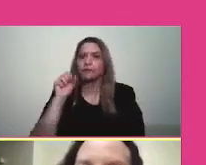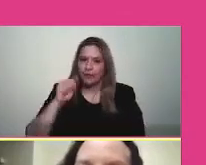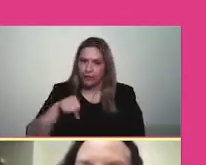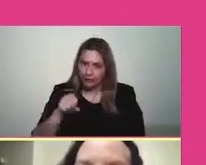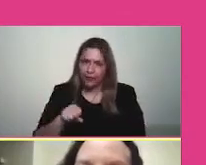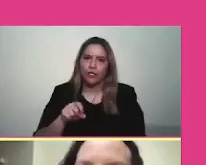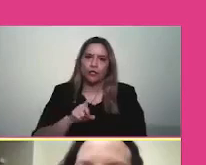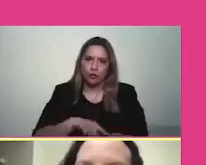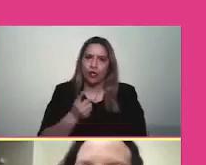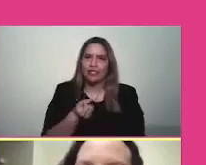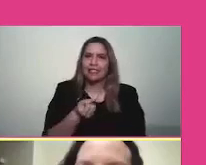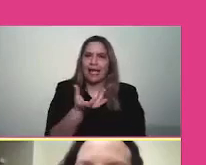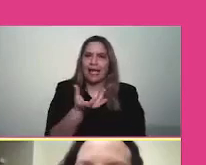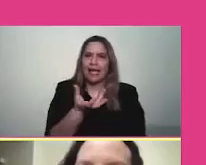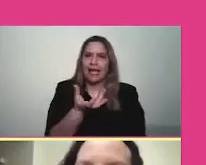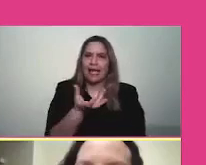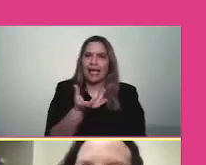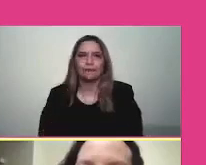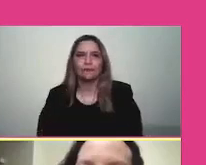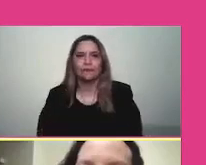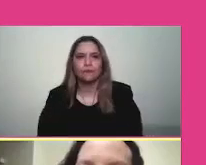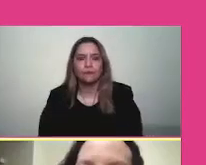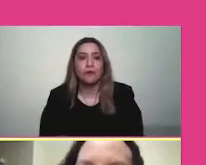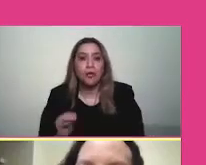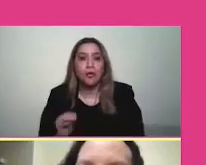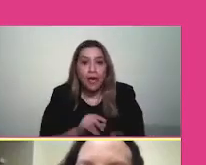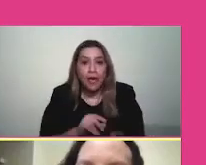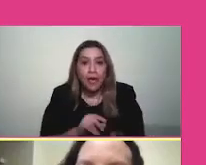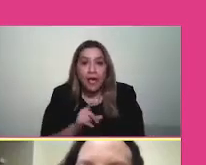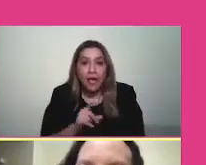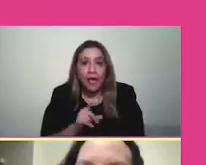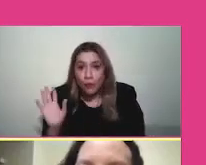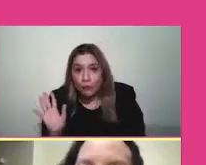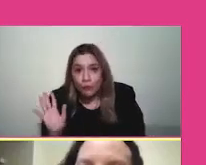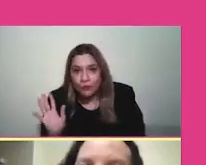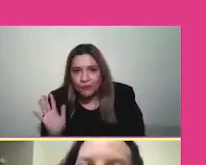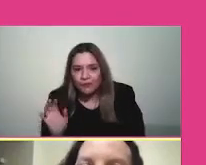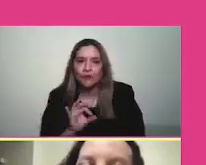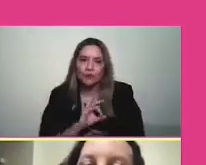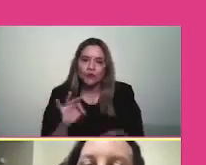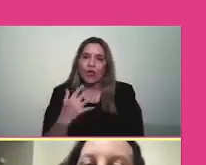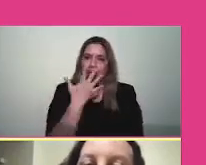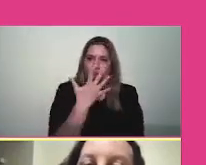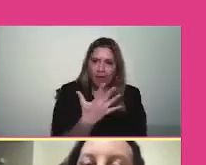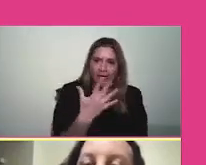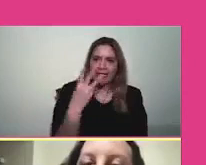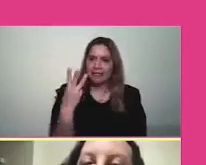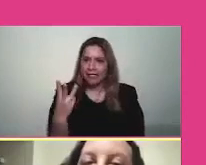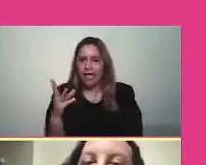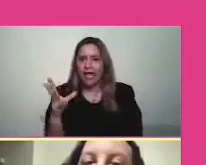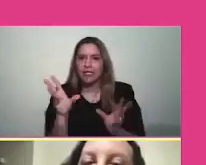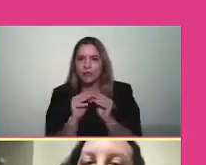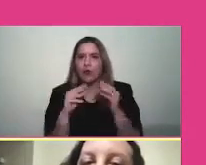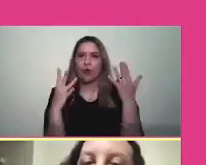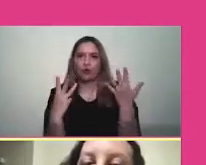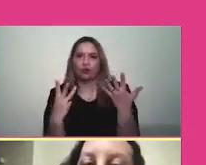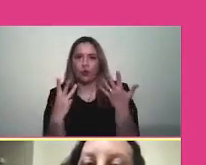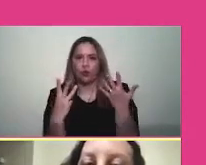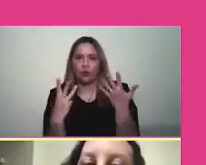ζάρια. Ελπίζω να μην βγάλουν πάλι το ίδιο. Ωραία. 5 και 3, 8. Προς τα πού να πάμε?